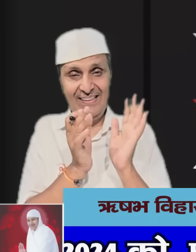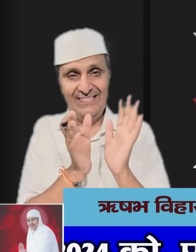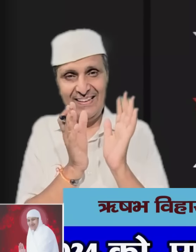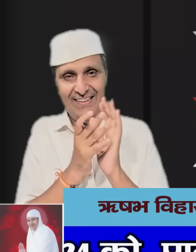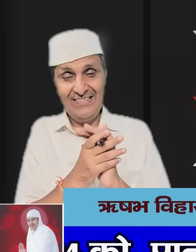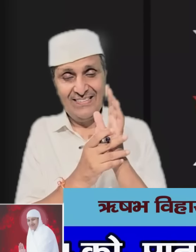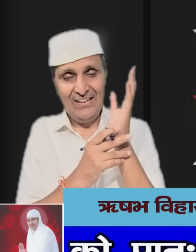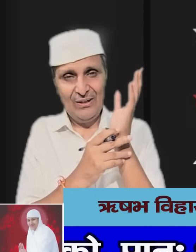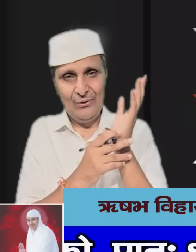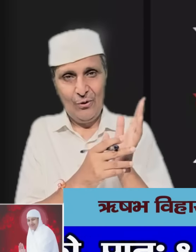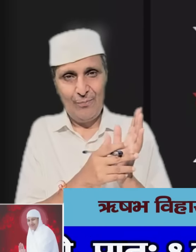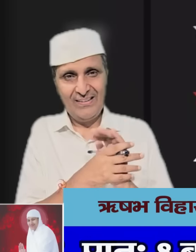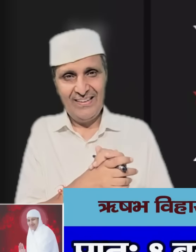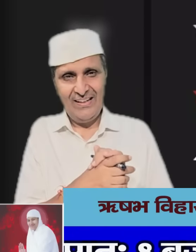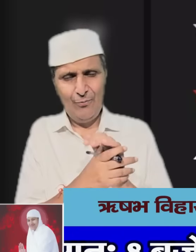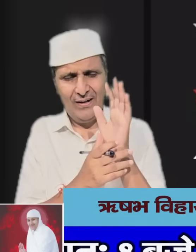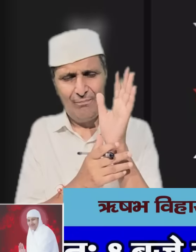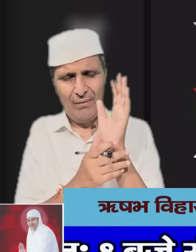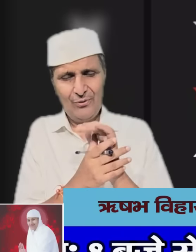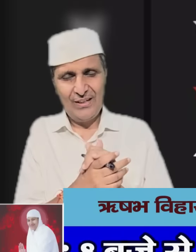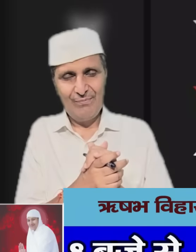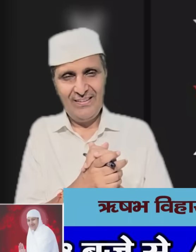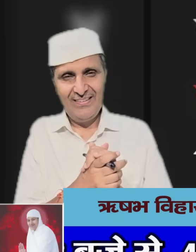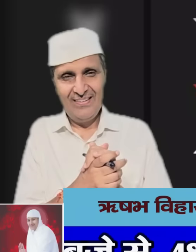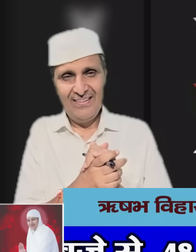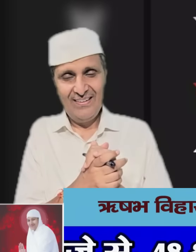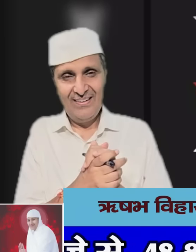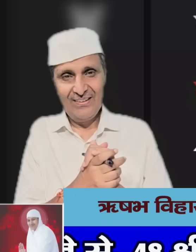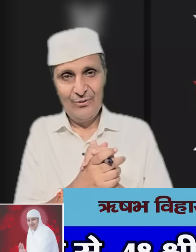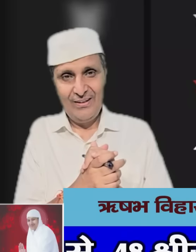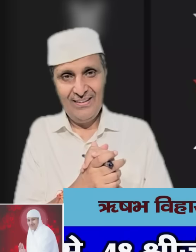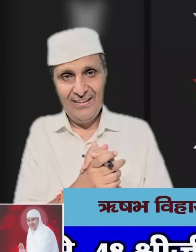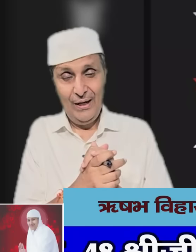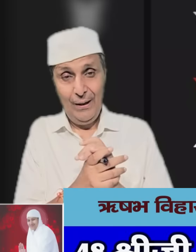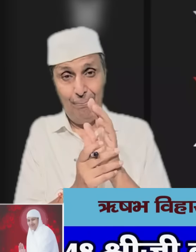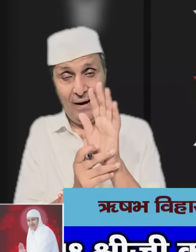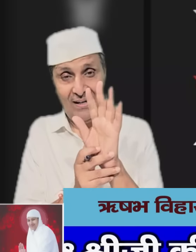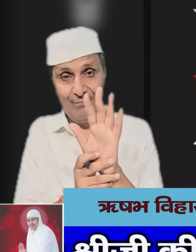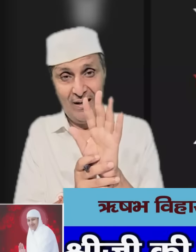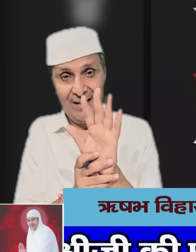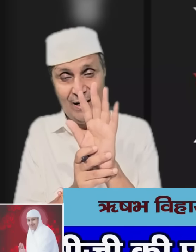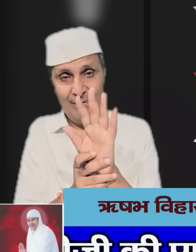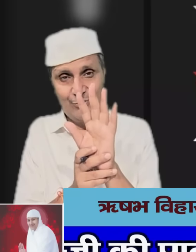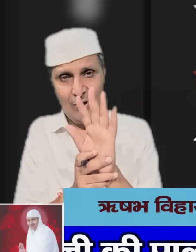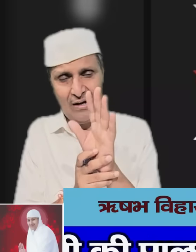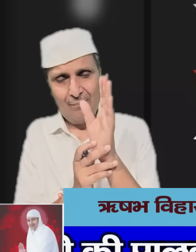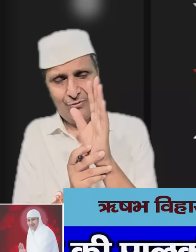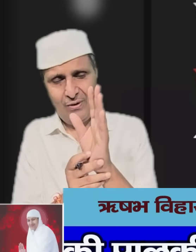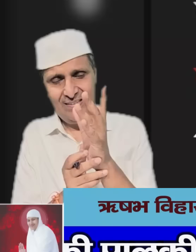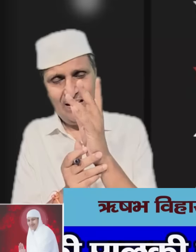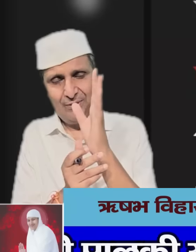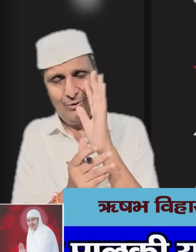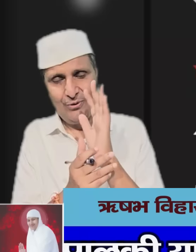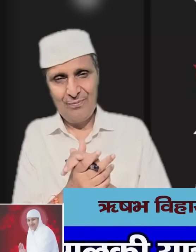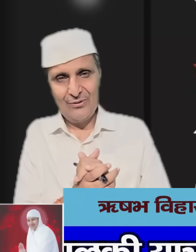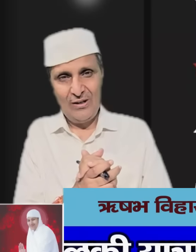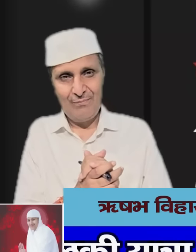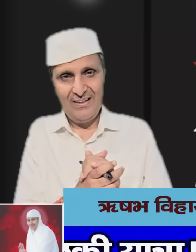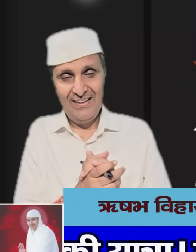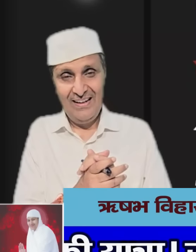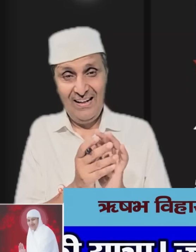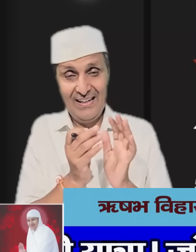साइंस इंजीनियरिंग का, जिसके टॉप रैंक देख रहे हैं, ऊपर नाम पढ़ लो जरा भी है, क्योंकि पहली बार आपने सुना है जैन बच्चों ने टॉप